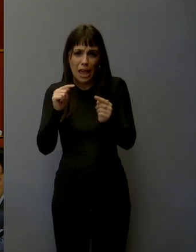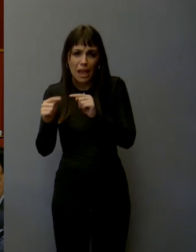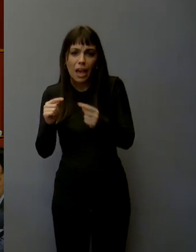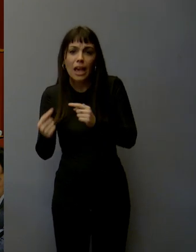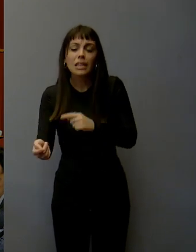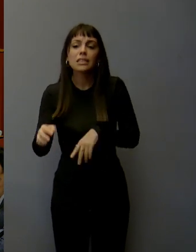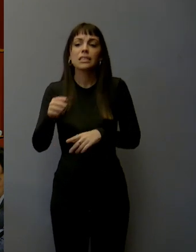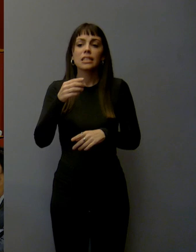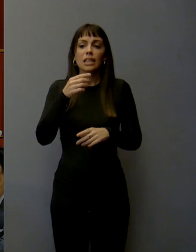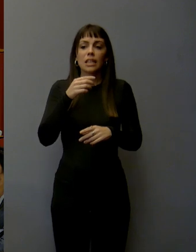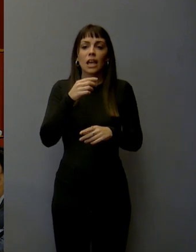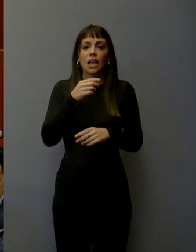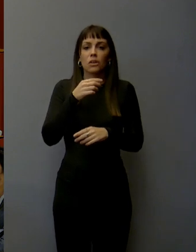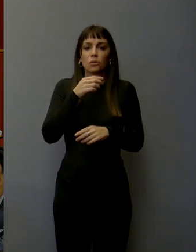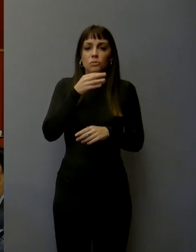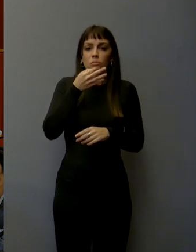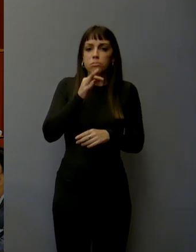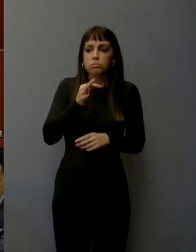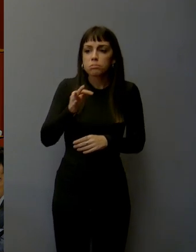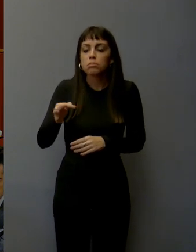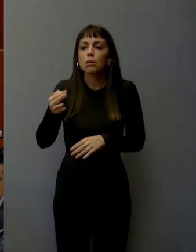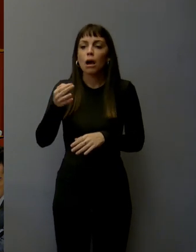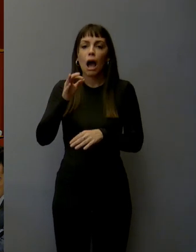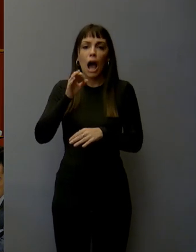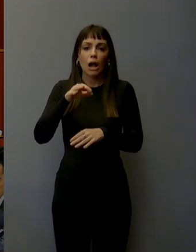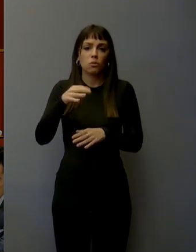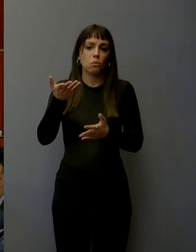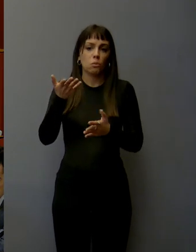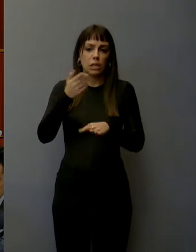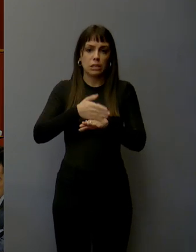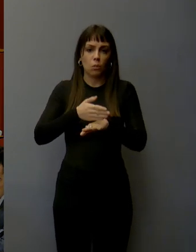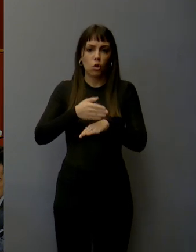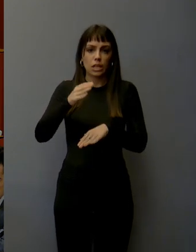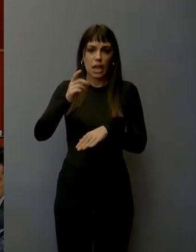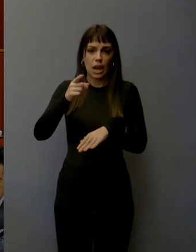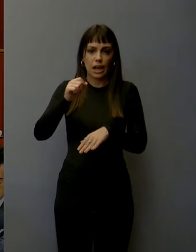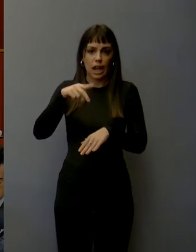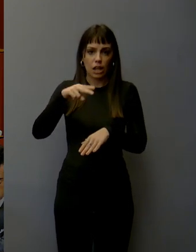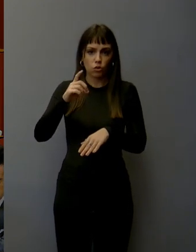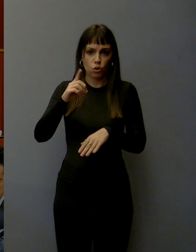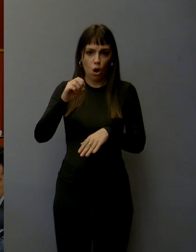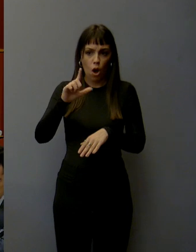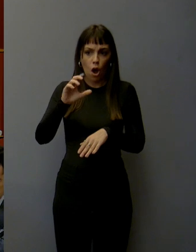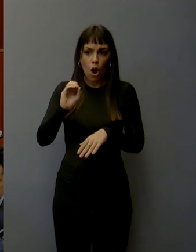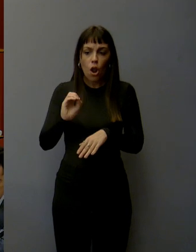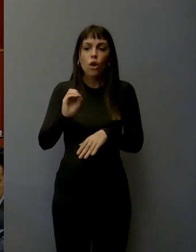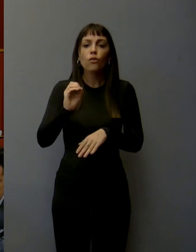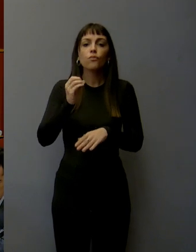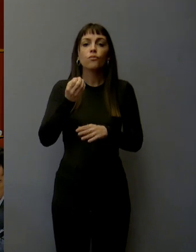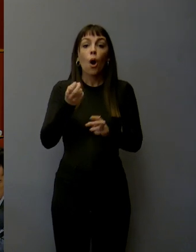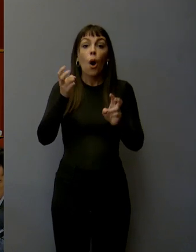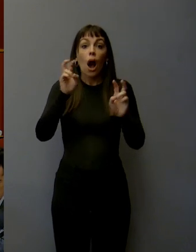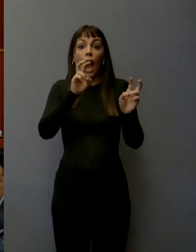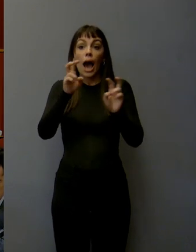segnalato alcuni elementi positivi cioè che su alcuni problemi concreti della città c'è anche una condivisione nel dare evidenza